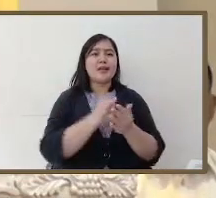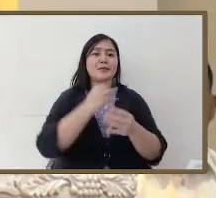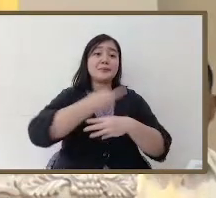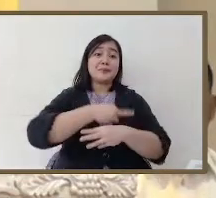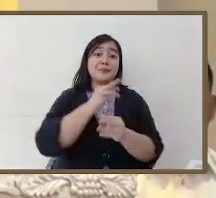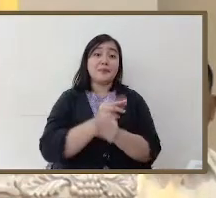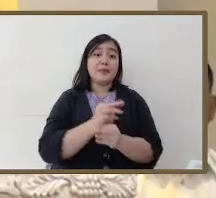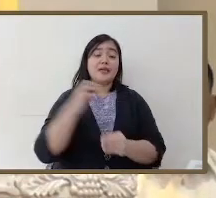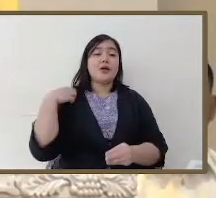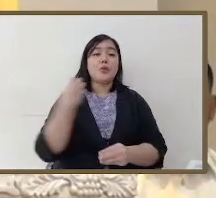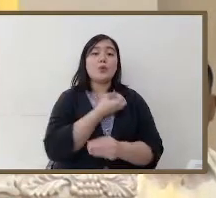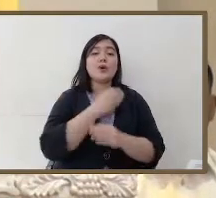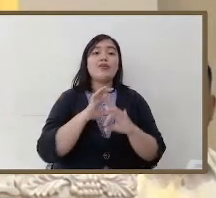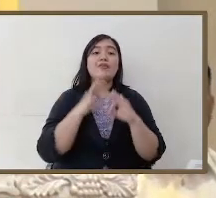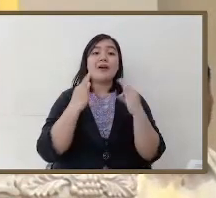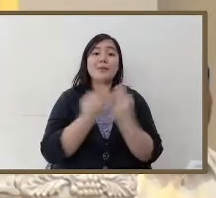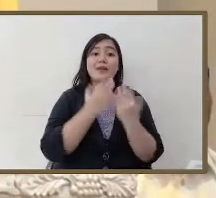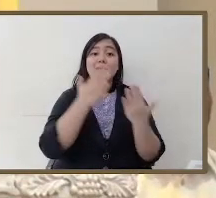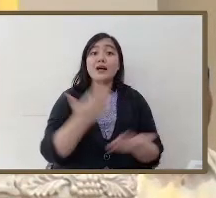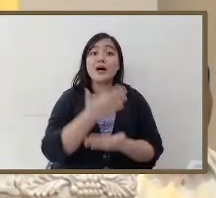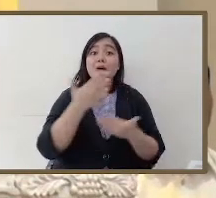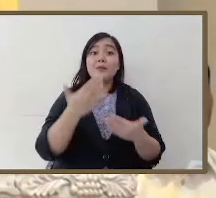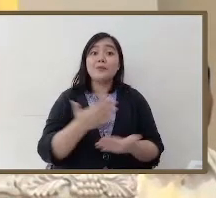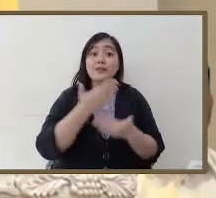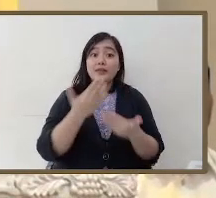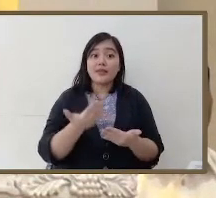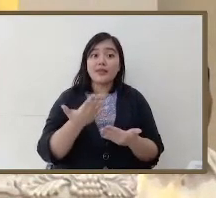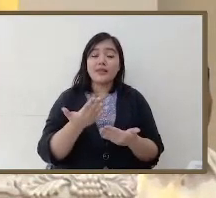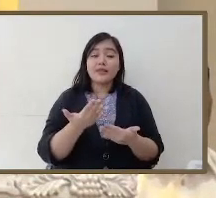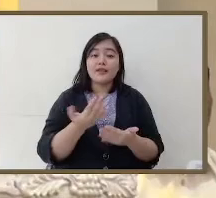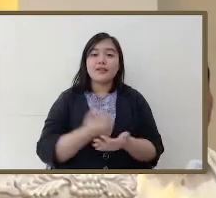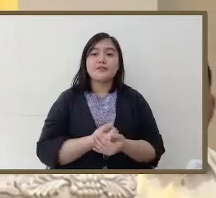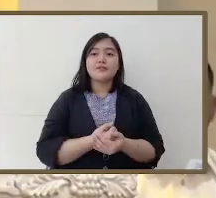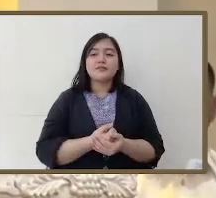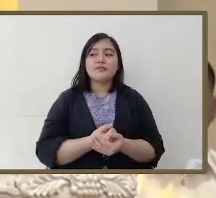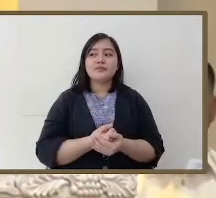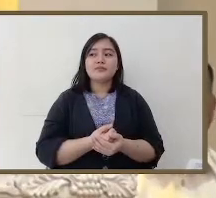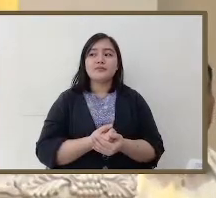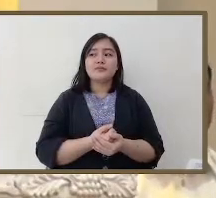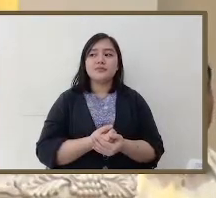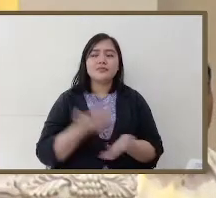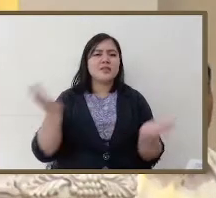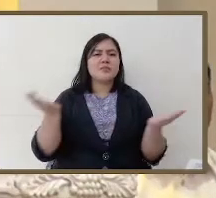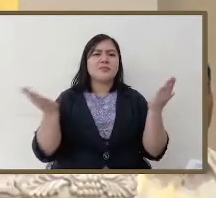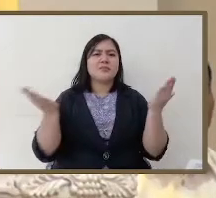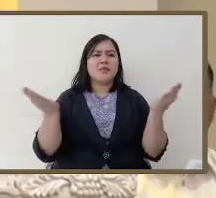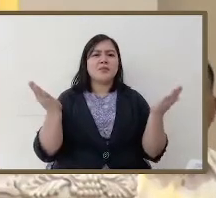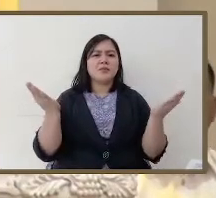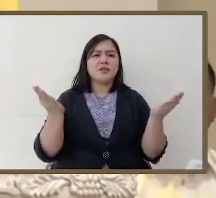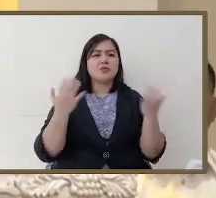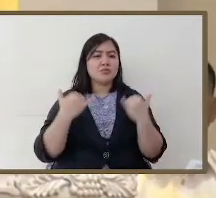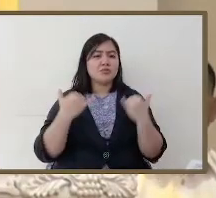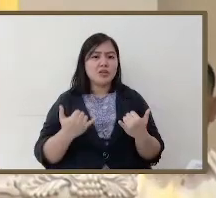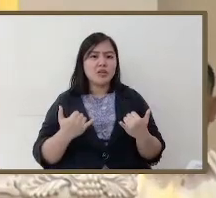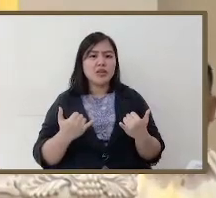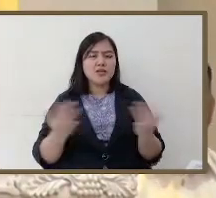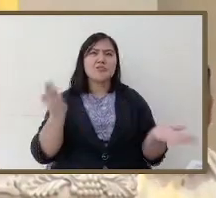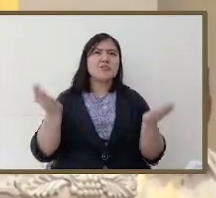sa kanila, pwede natin ibili sa kanila yan. You know, maaaring hindi man ngayon, maaaring bukas, maghintay-hintay ka